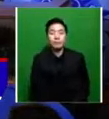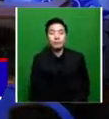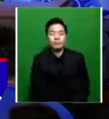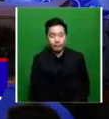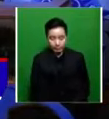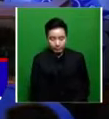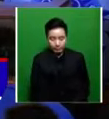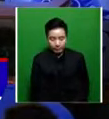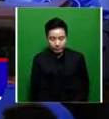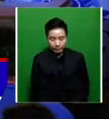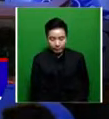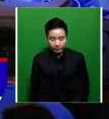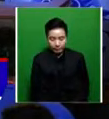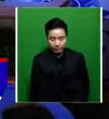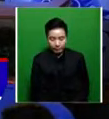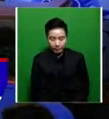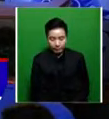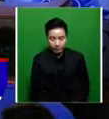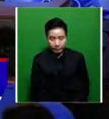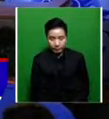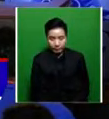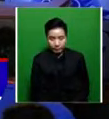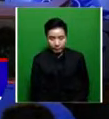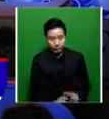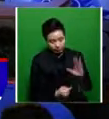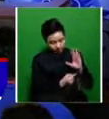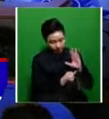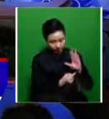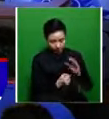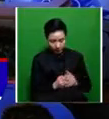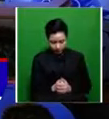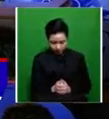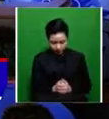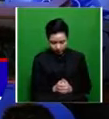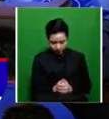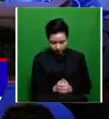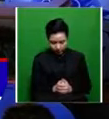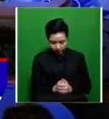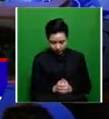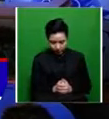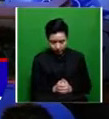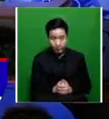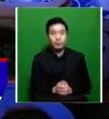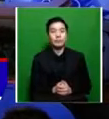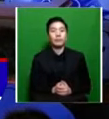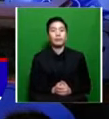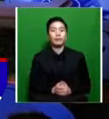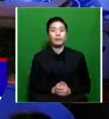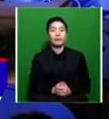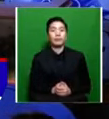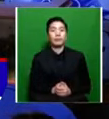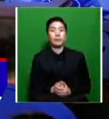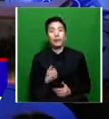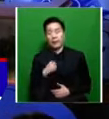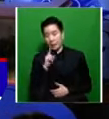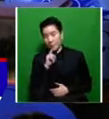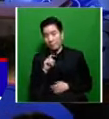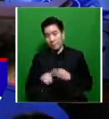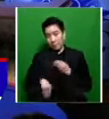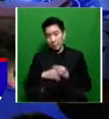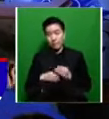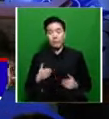ครับปริมณฑลมีอยู่รอบกรุงเทพมีอยู่6จังหวัดอยู่แล้วนะครับ ก็คือครบเลย ครับผม มีคำถามเพิ่มเติมไหมคะ